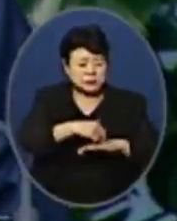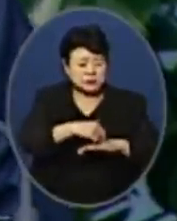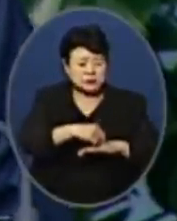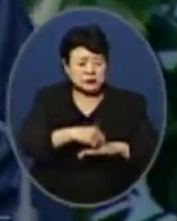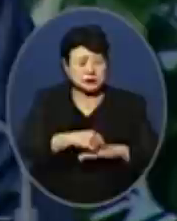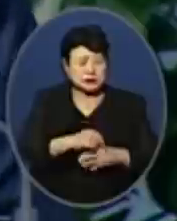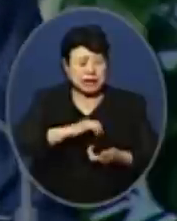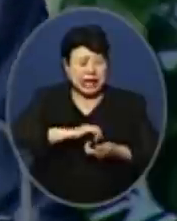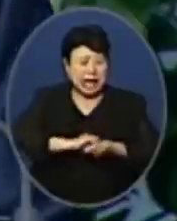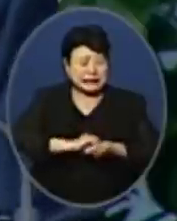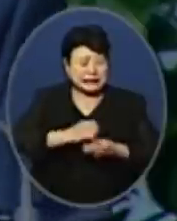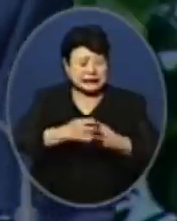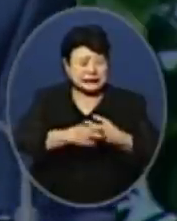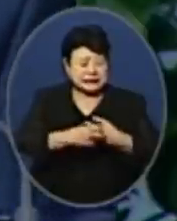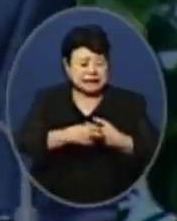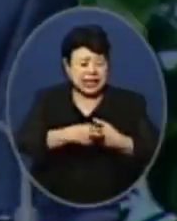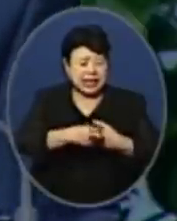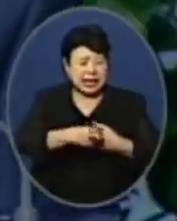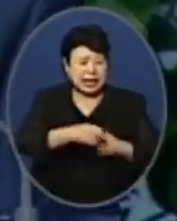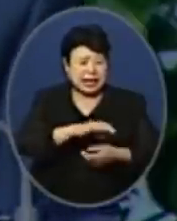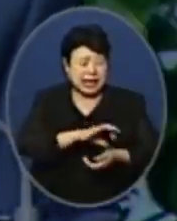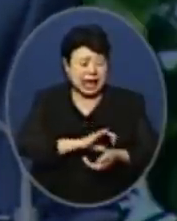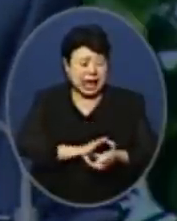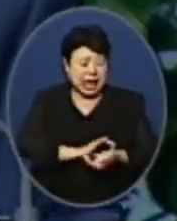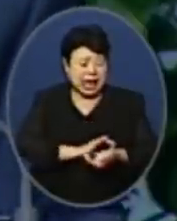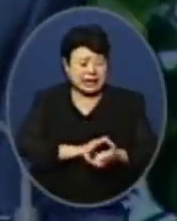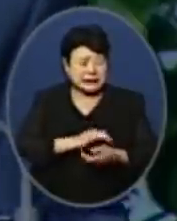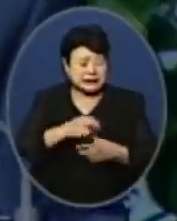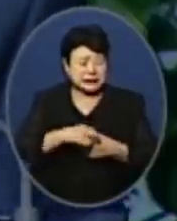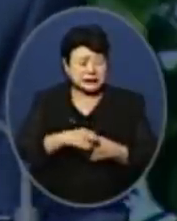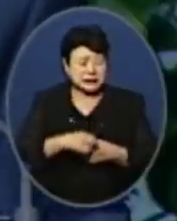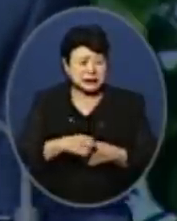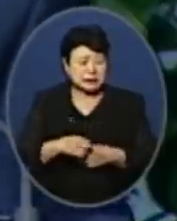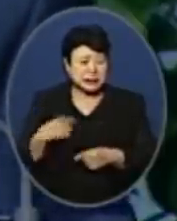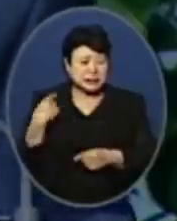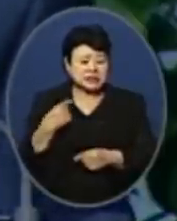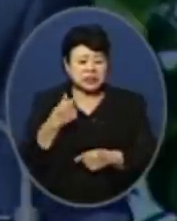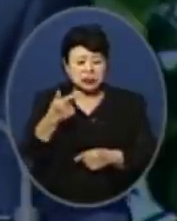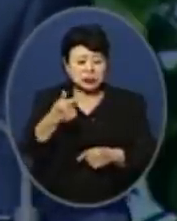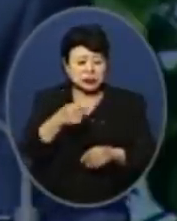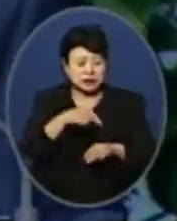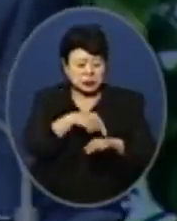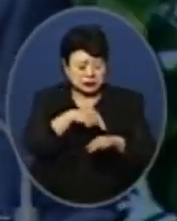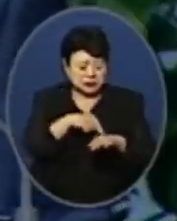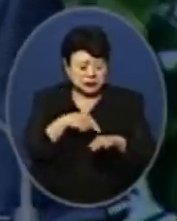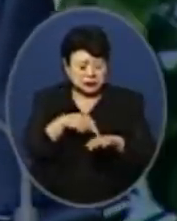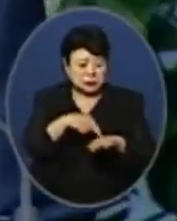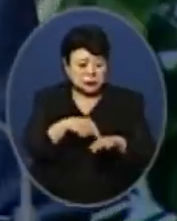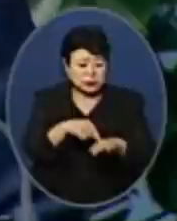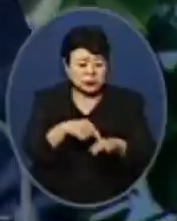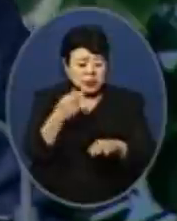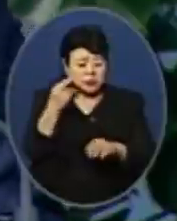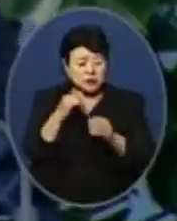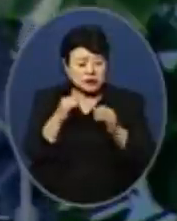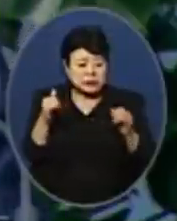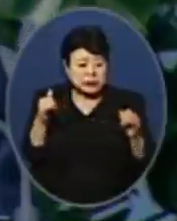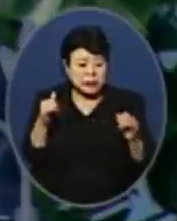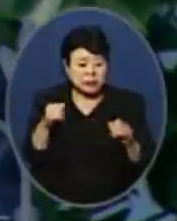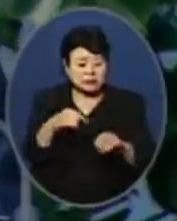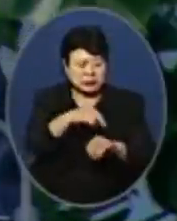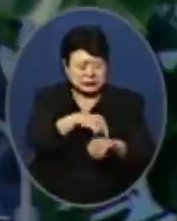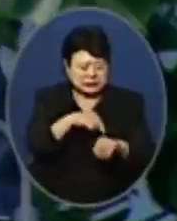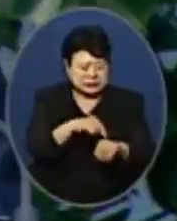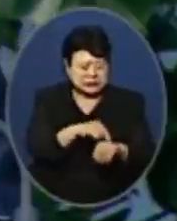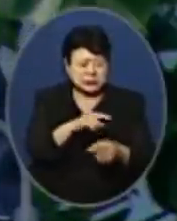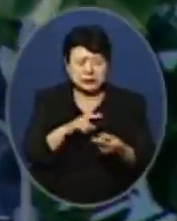한의사가. 그래서 등에다가 여섯 군데 뜸을 떴죠. 근데 미국 사람이라 그런지 뜸이 잘